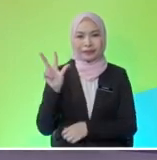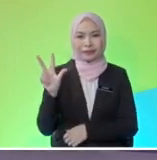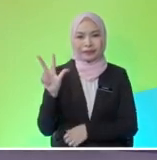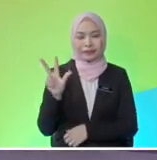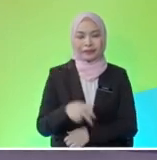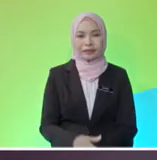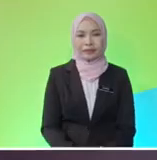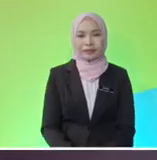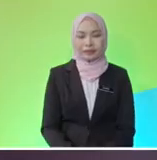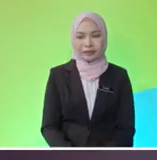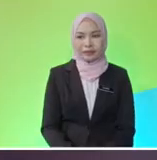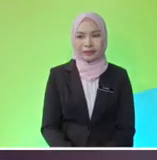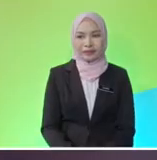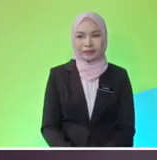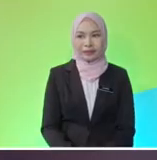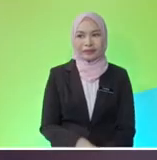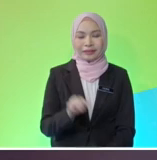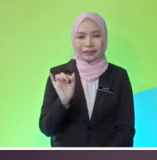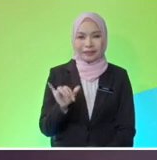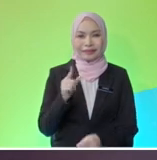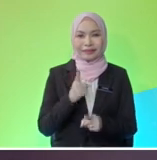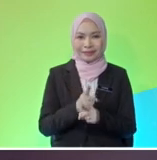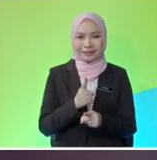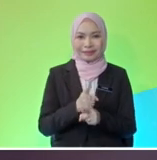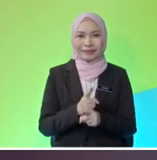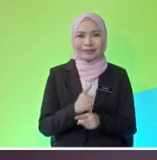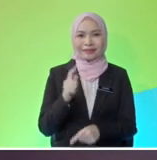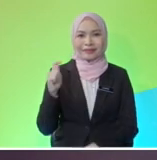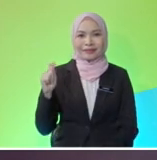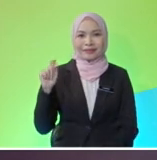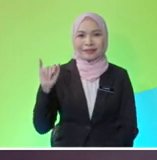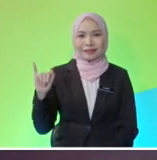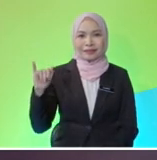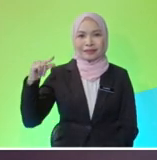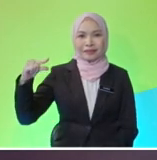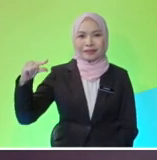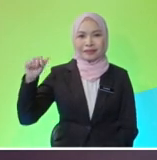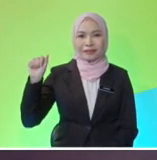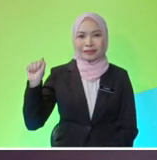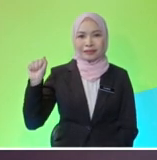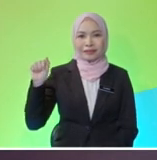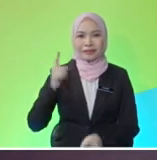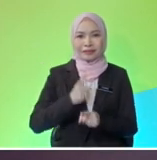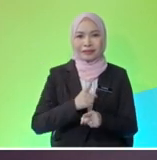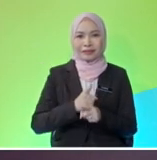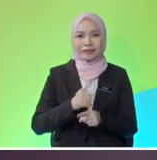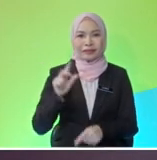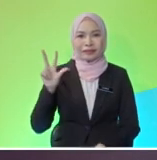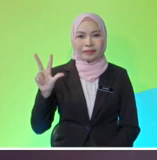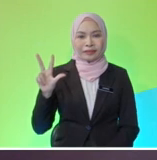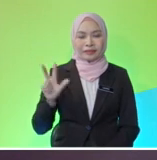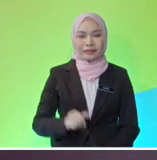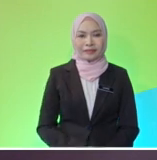angka seterusnya cikgu. Betul ke cikgu? Nama dia tiga, betul. Tiga, tepat sekali. Baik, pada tangan saya cikgu ada perkataan